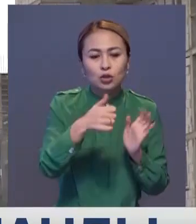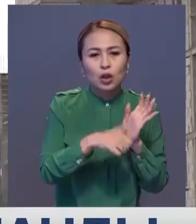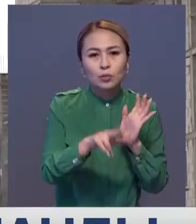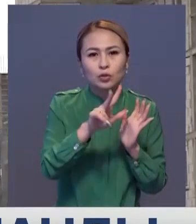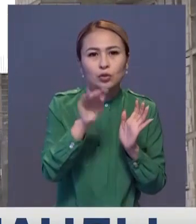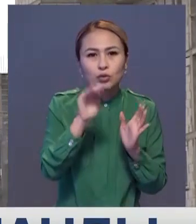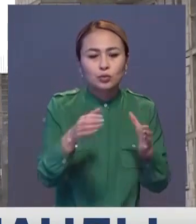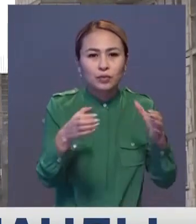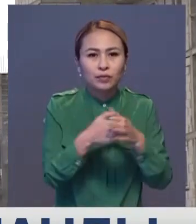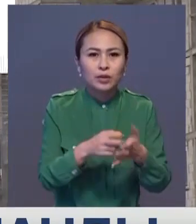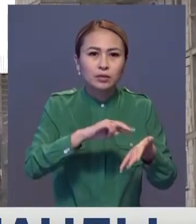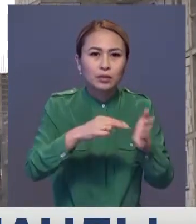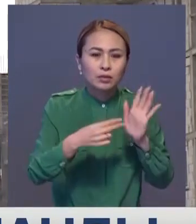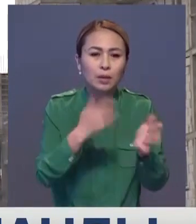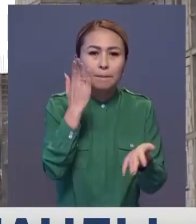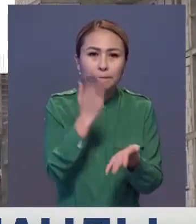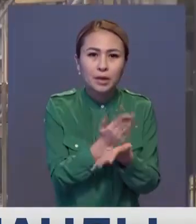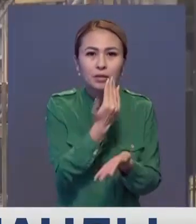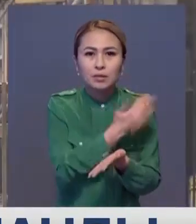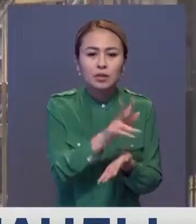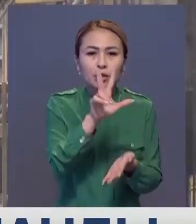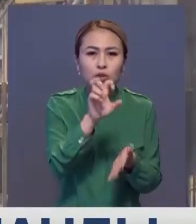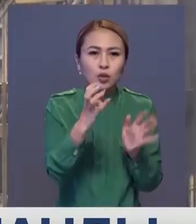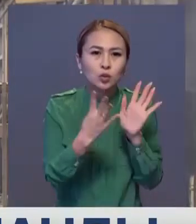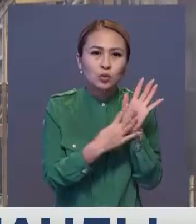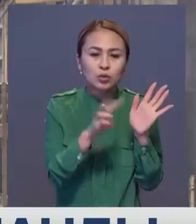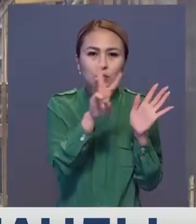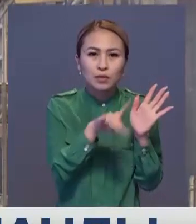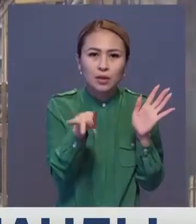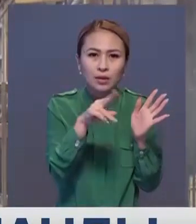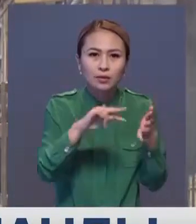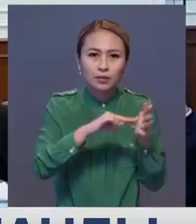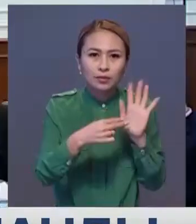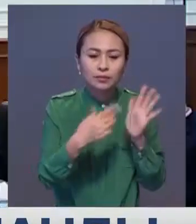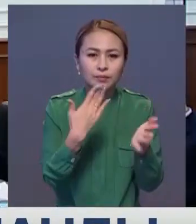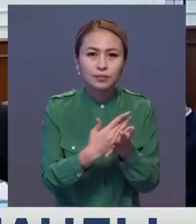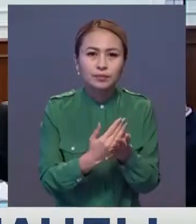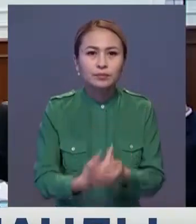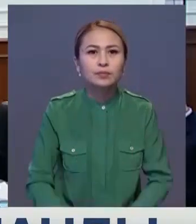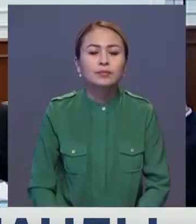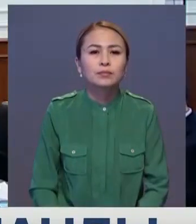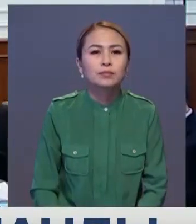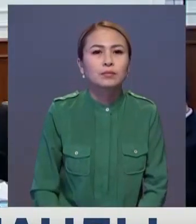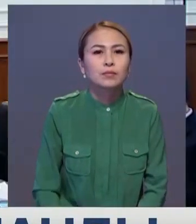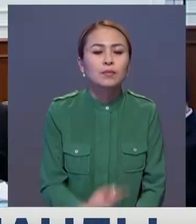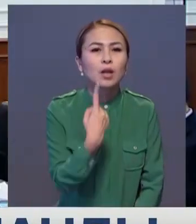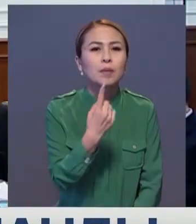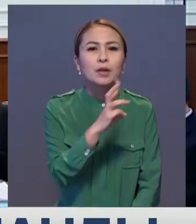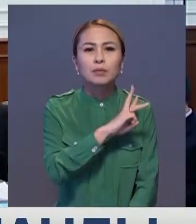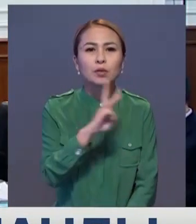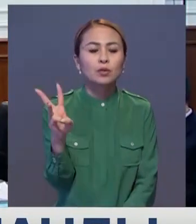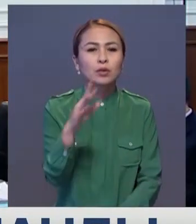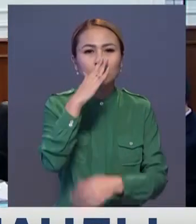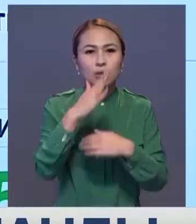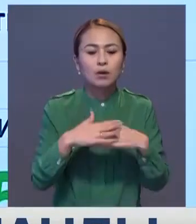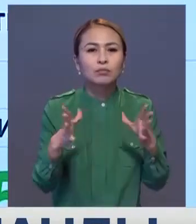үйді қолданысқа беру жоспарда бар. Бұған 309 миллиард теңге тарту көзделеді. Біз 1 миллионға жуық отбасын үймен қамтамасыз